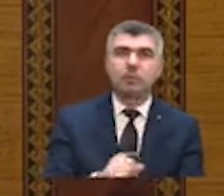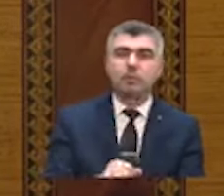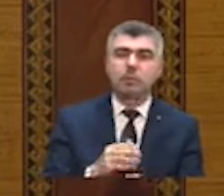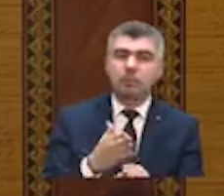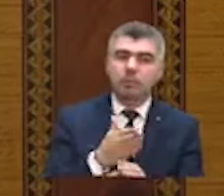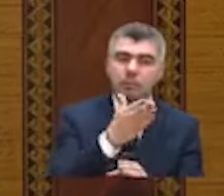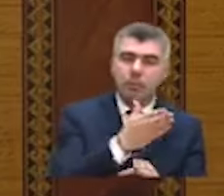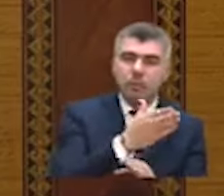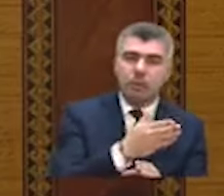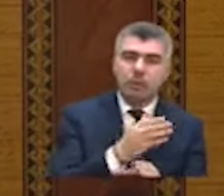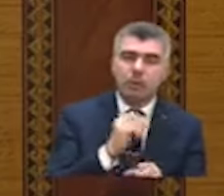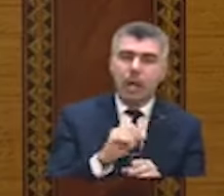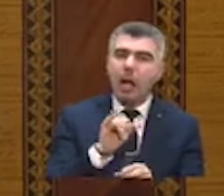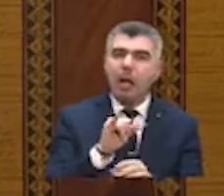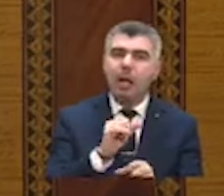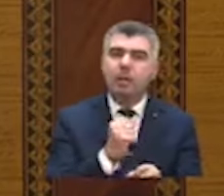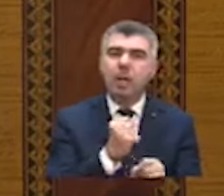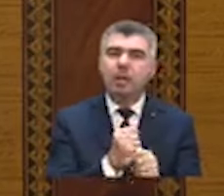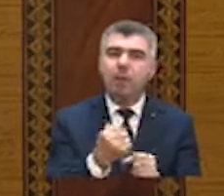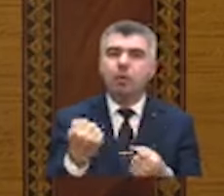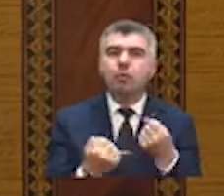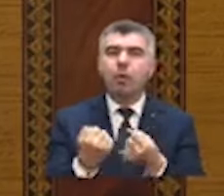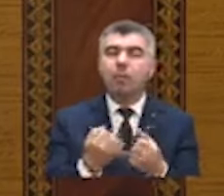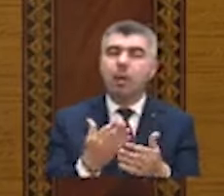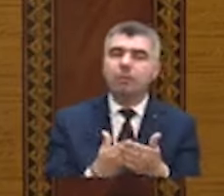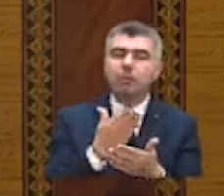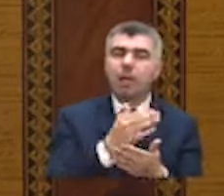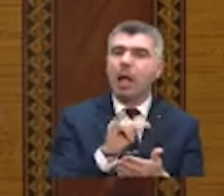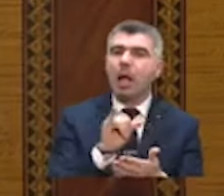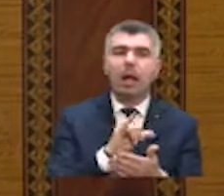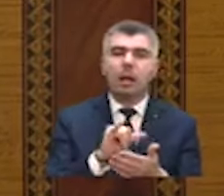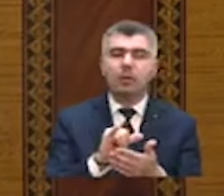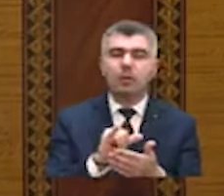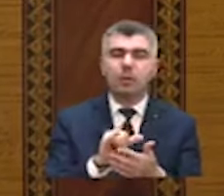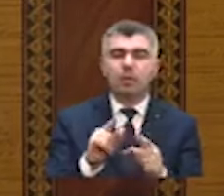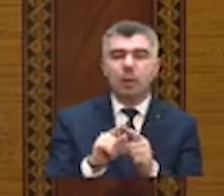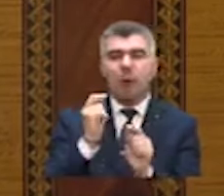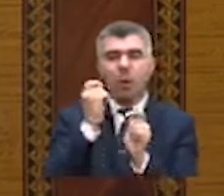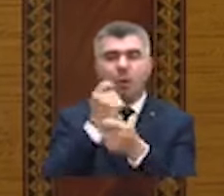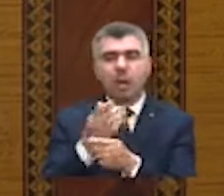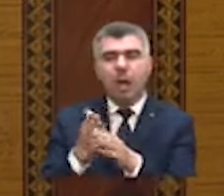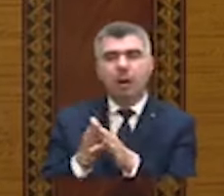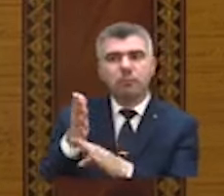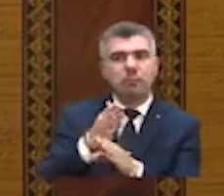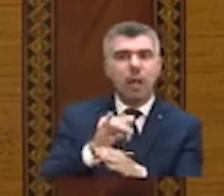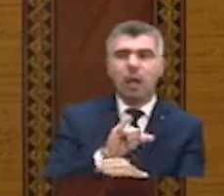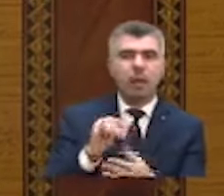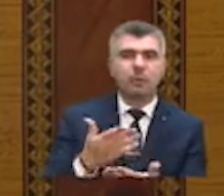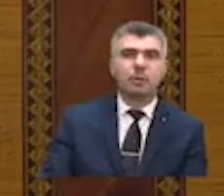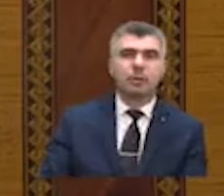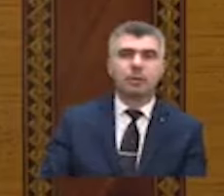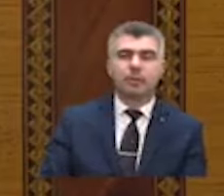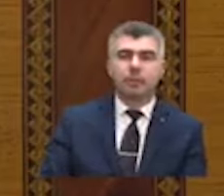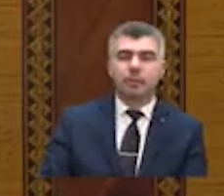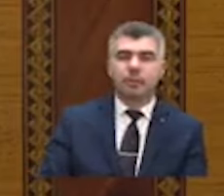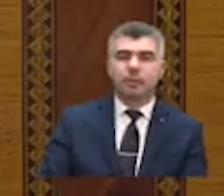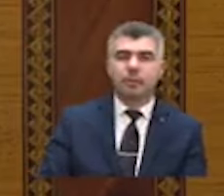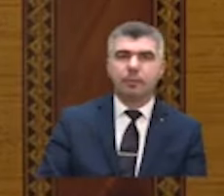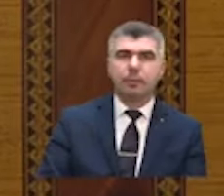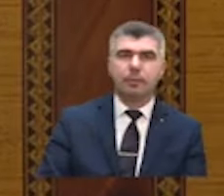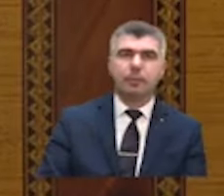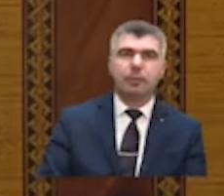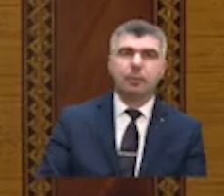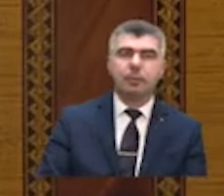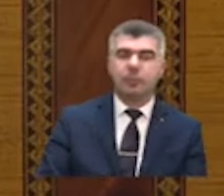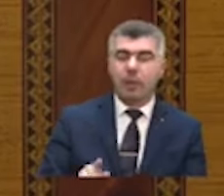للاحياء كيقولك علاش هزيتي الطوبي ديالك وغ تمشي للاحياء وغدي تمشي لوجده وتمشي له